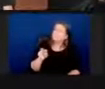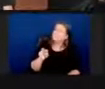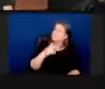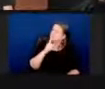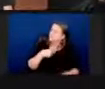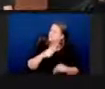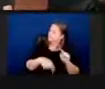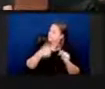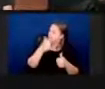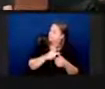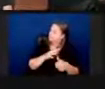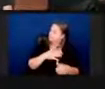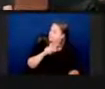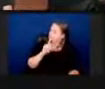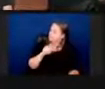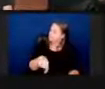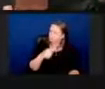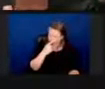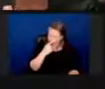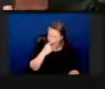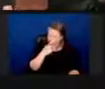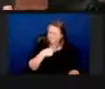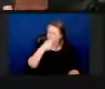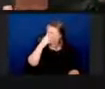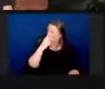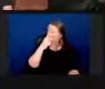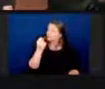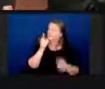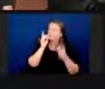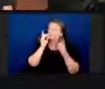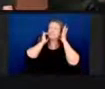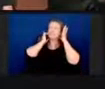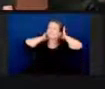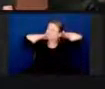wataweza kushughulikiwa vilivyo.